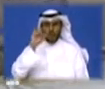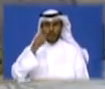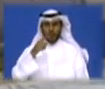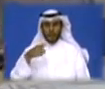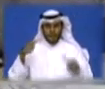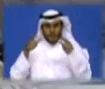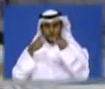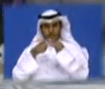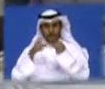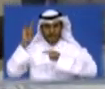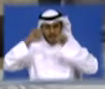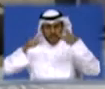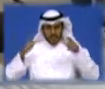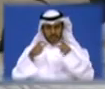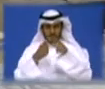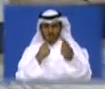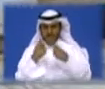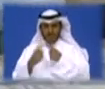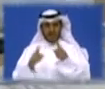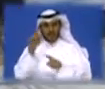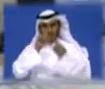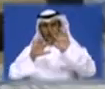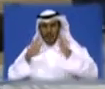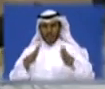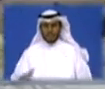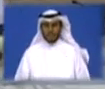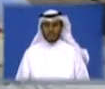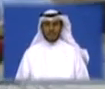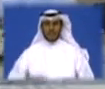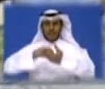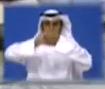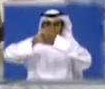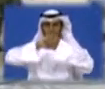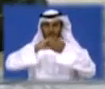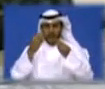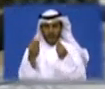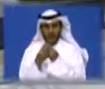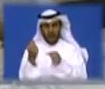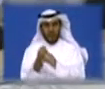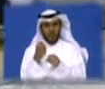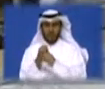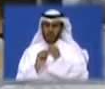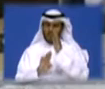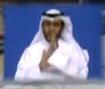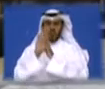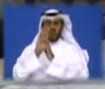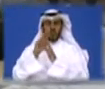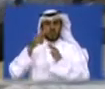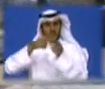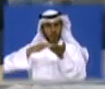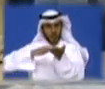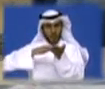والتي تعلقت بالعلاقات الثنائيه القائمه بين البلدين الصديقين وسبل لتنميتها في كافه المجالات